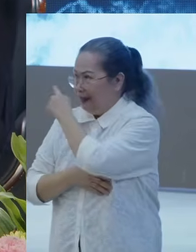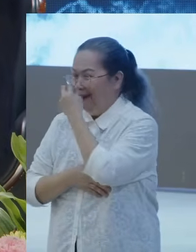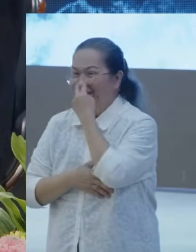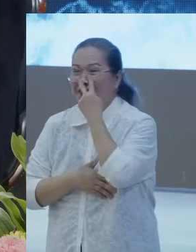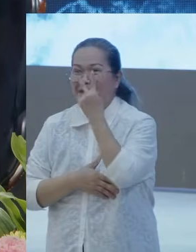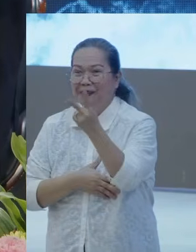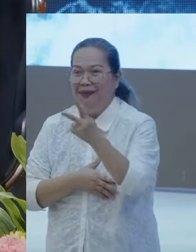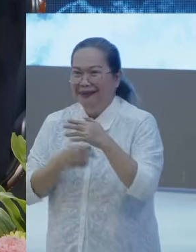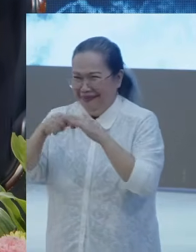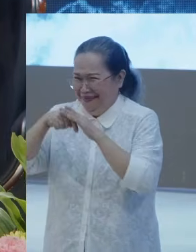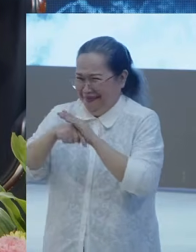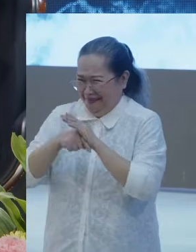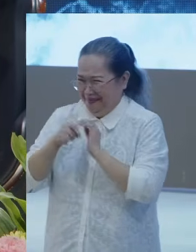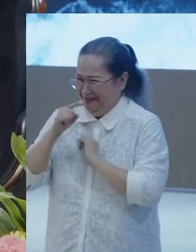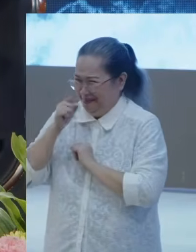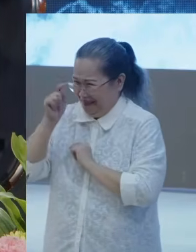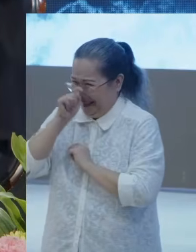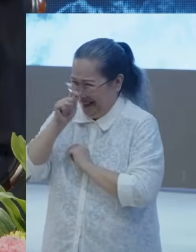malalim yun, ano?